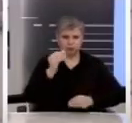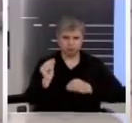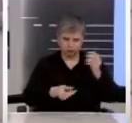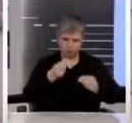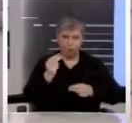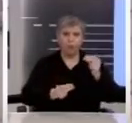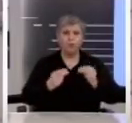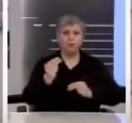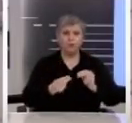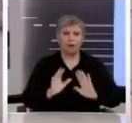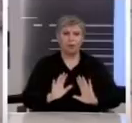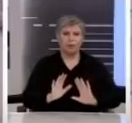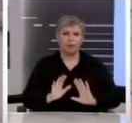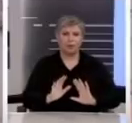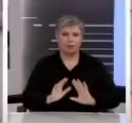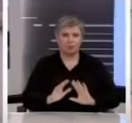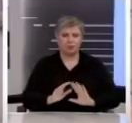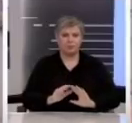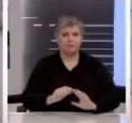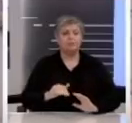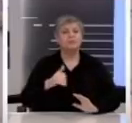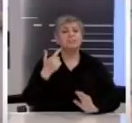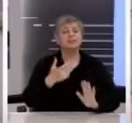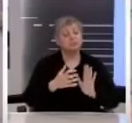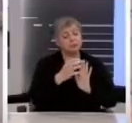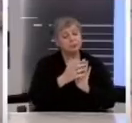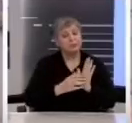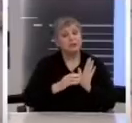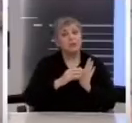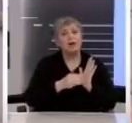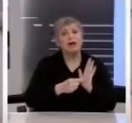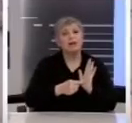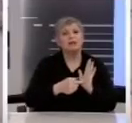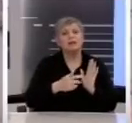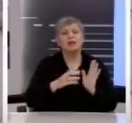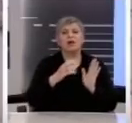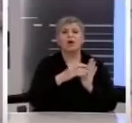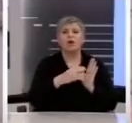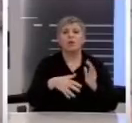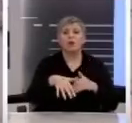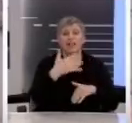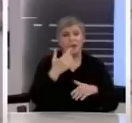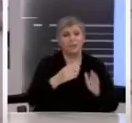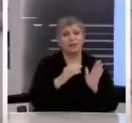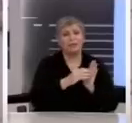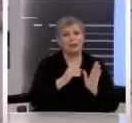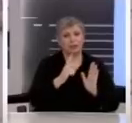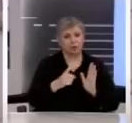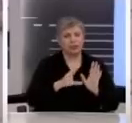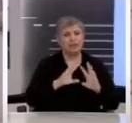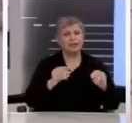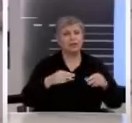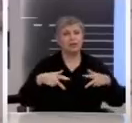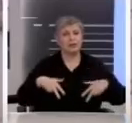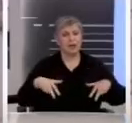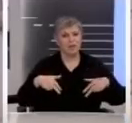πρόβλημα, διότι σύμφωνα με την παράγραφο 1 του άρθρου 15 του Κώδικα Νομοθεσίας για την Κυβέρνηση και τα